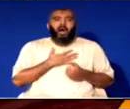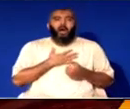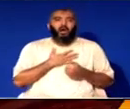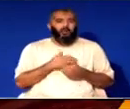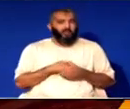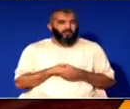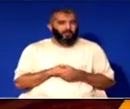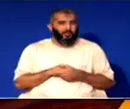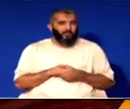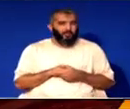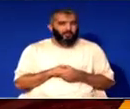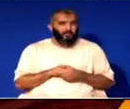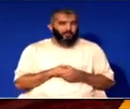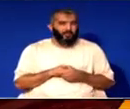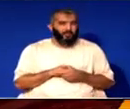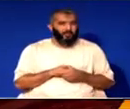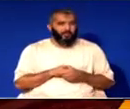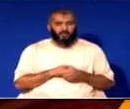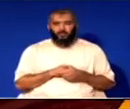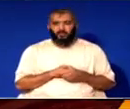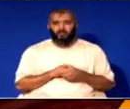تغسليش دائما